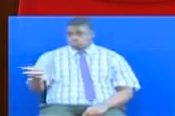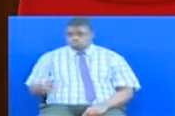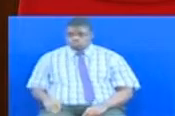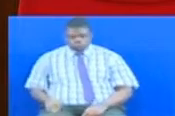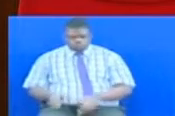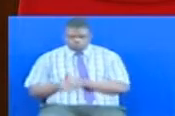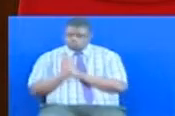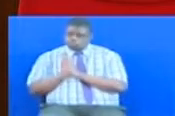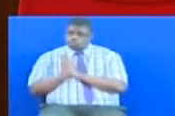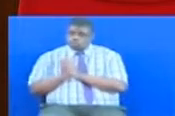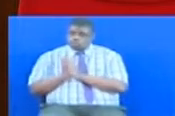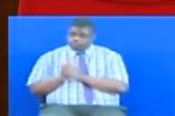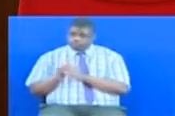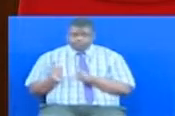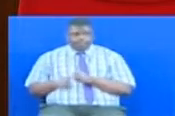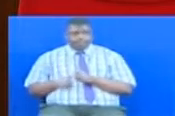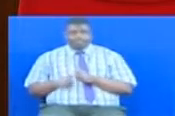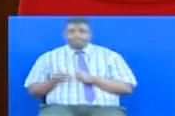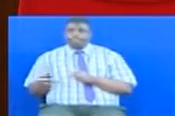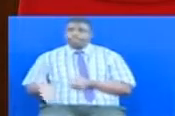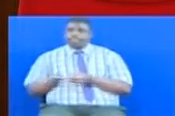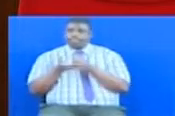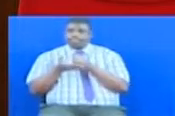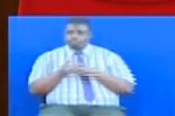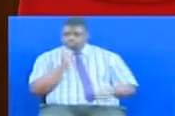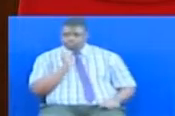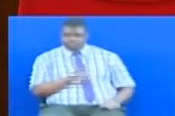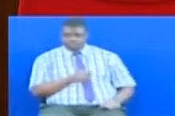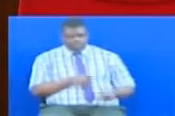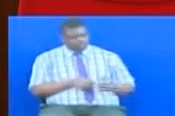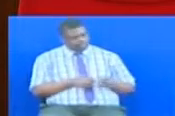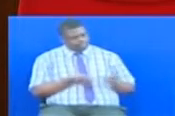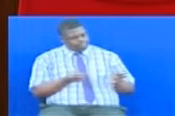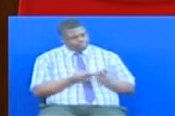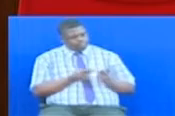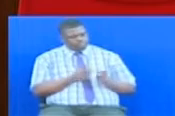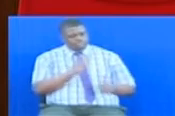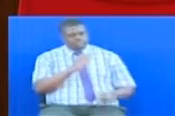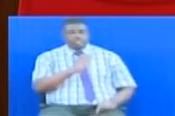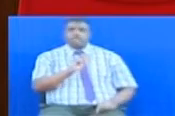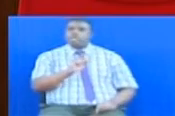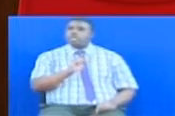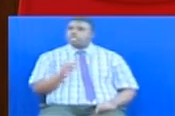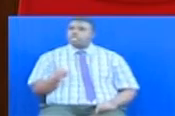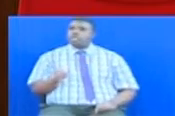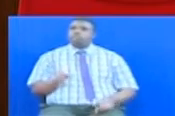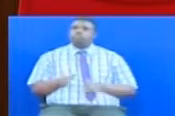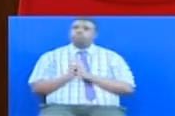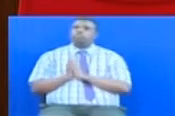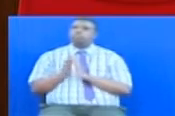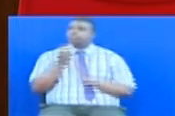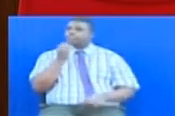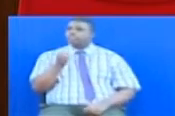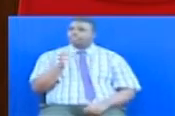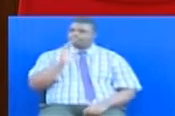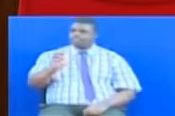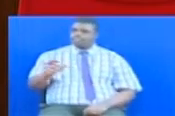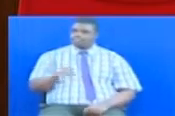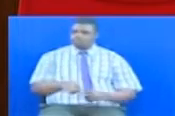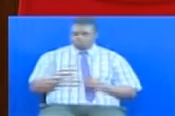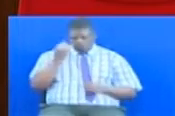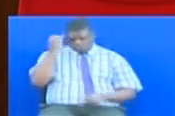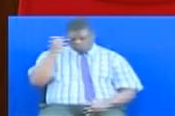kipekee. Mheshimiwa Naibu Spika, nimshukuru sana CAG kwa taarifa zake. Na kwa kweli ushauri